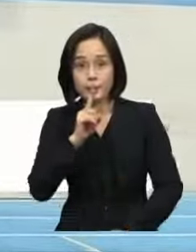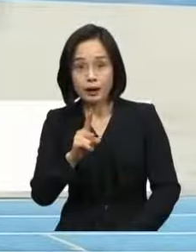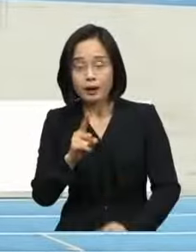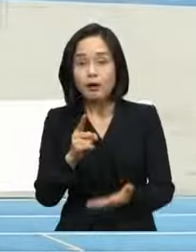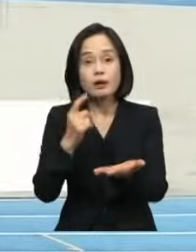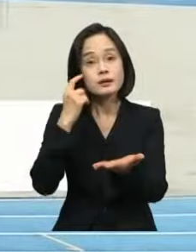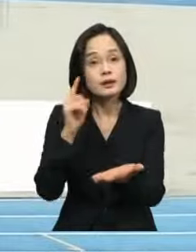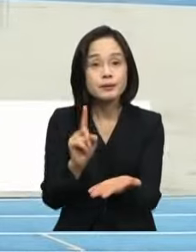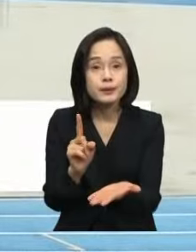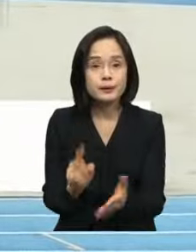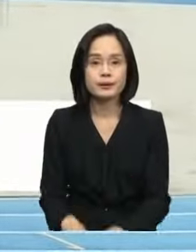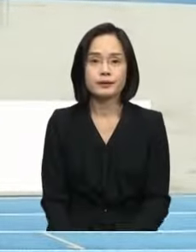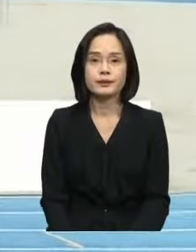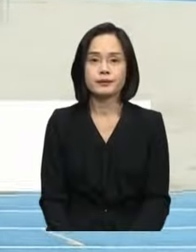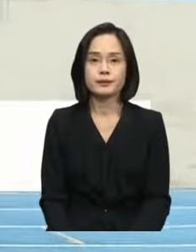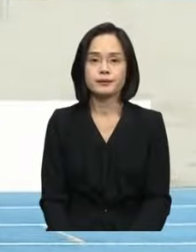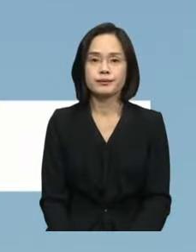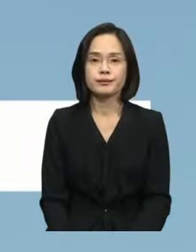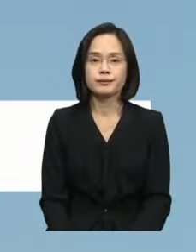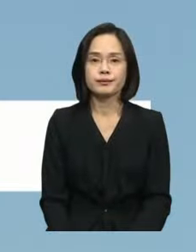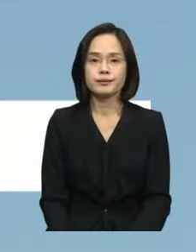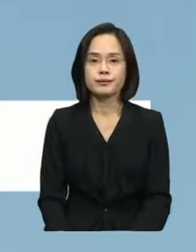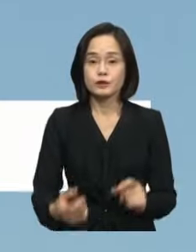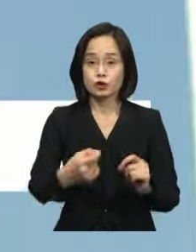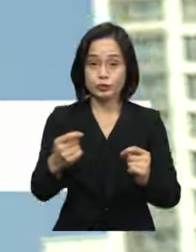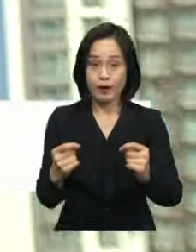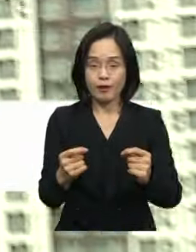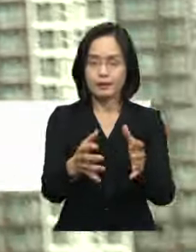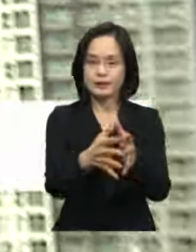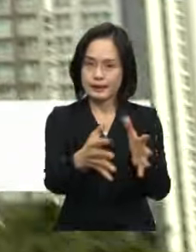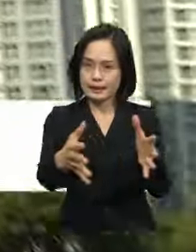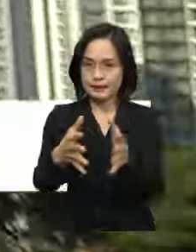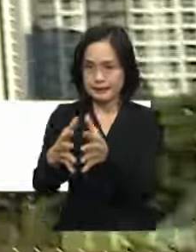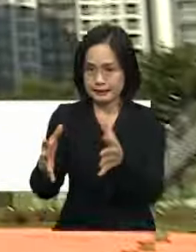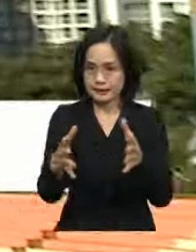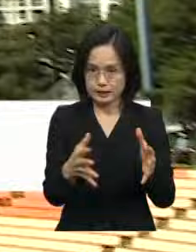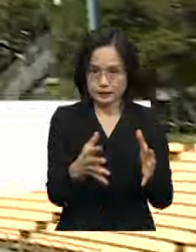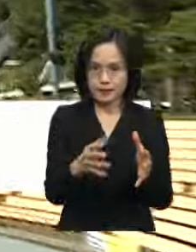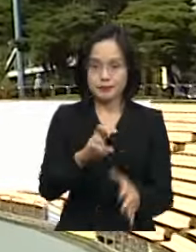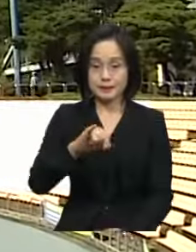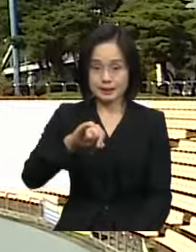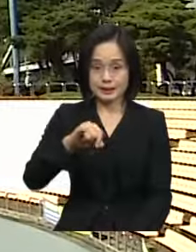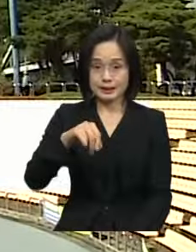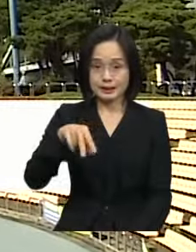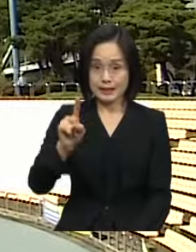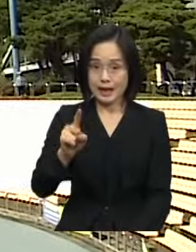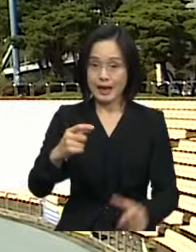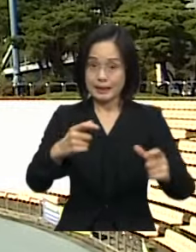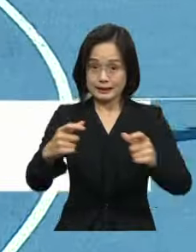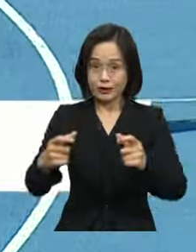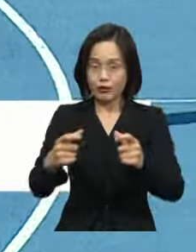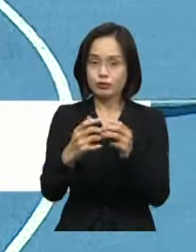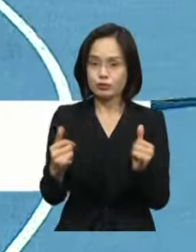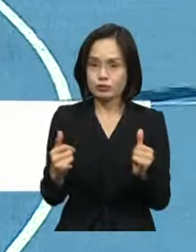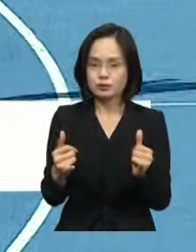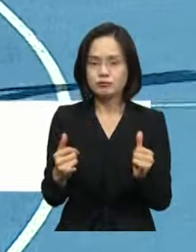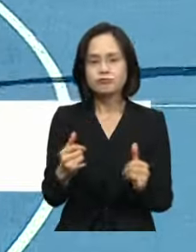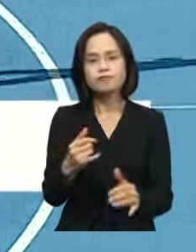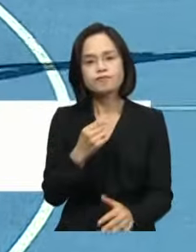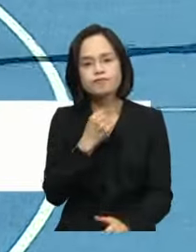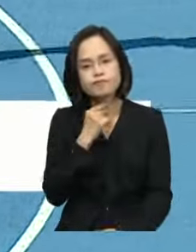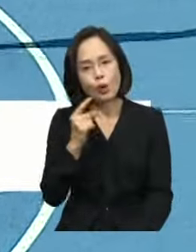주면 주변 단지와 충분한 미사 강변 도시 주민들한테 충분한 설명이 이루어지고 나서 거기에